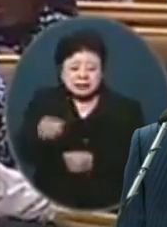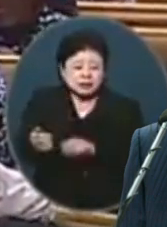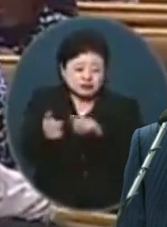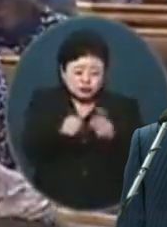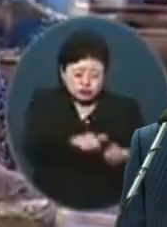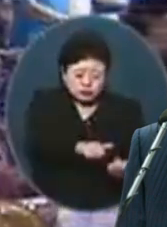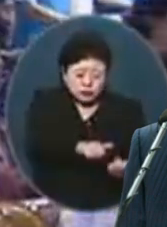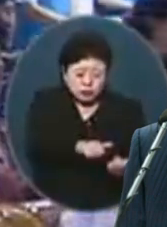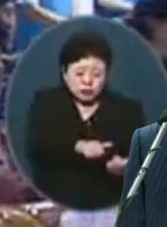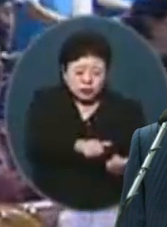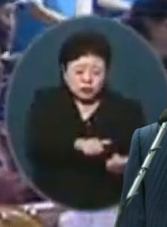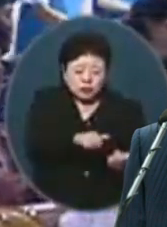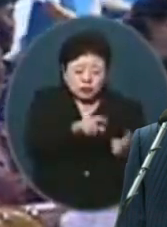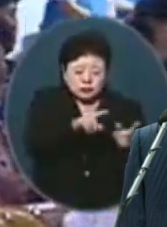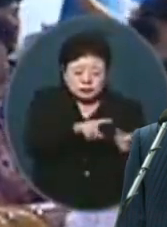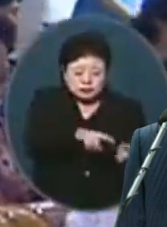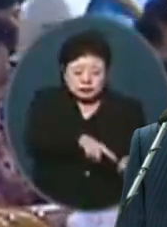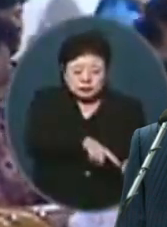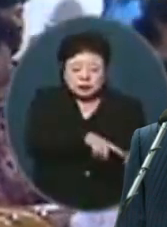십자가에서 죽으시고